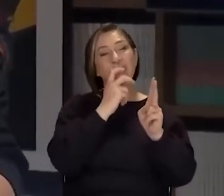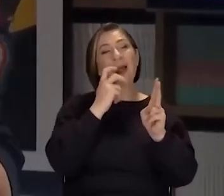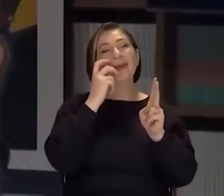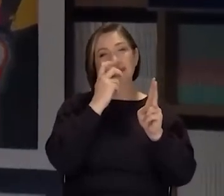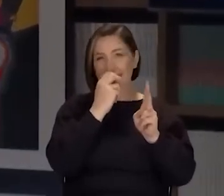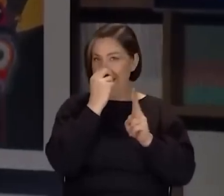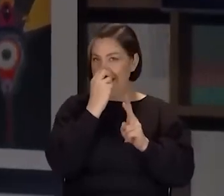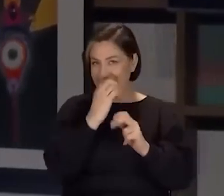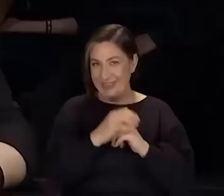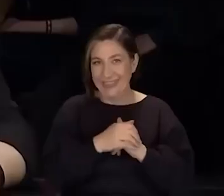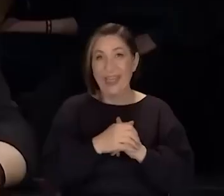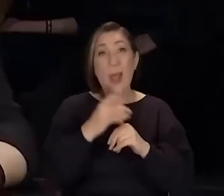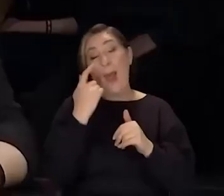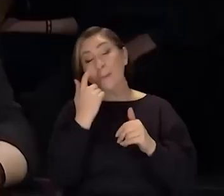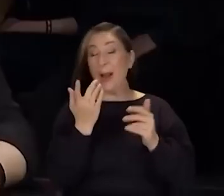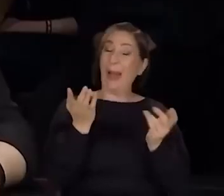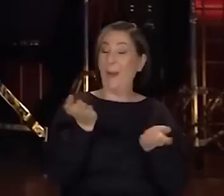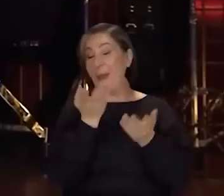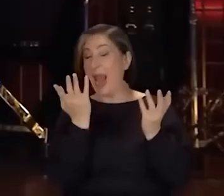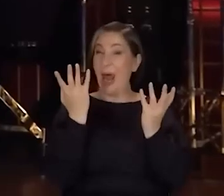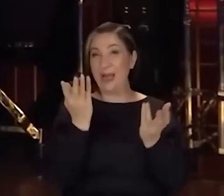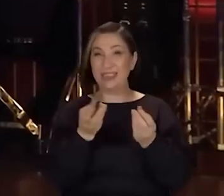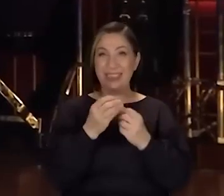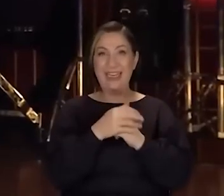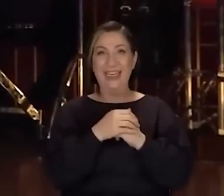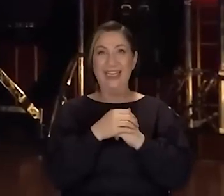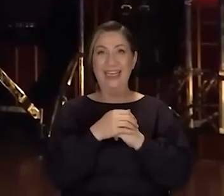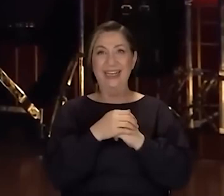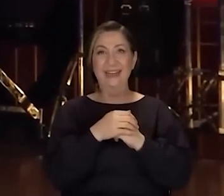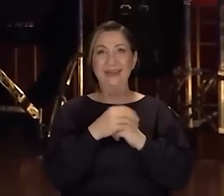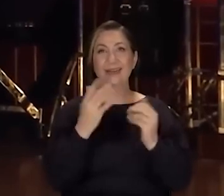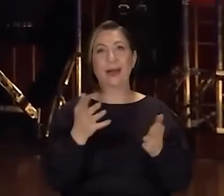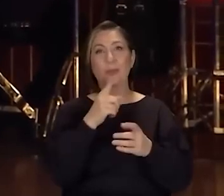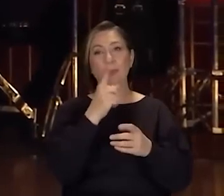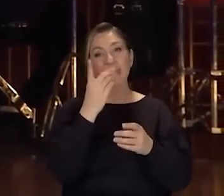çakar. Bakalım neler olacak. Efektör.